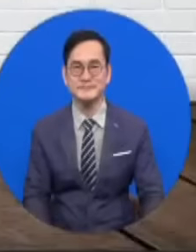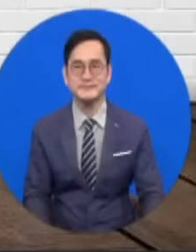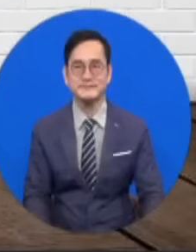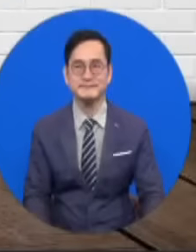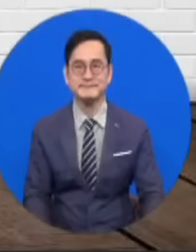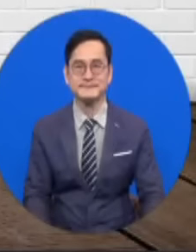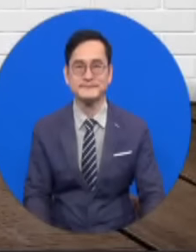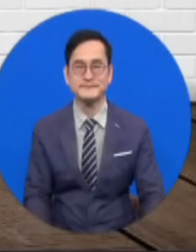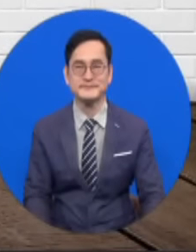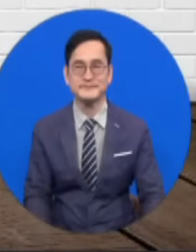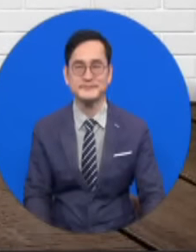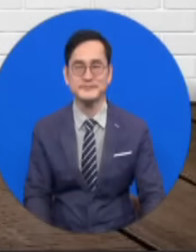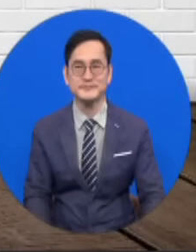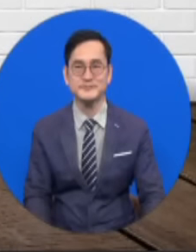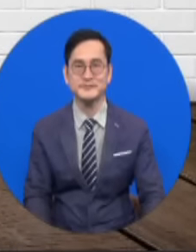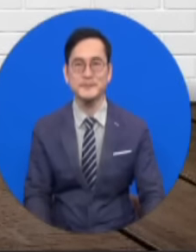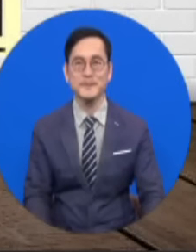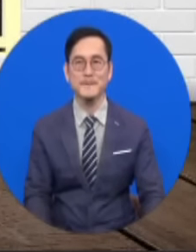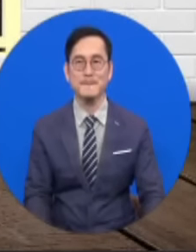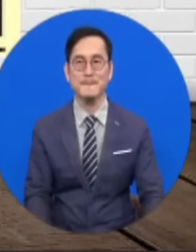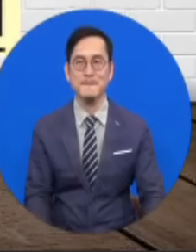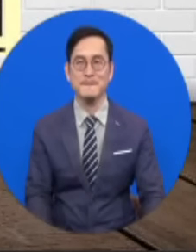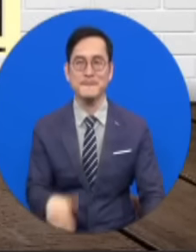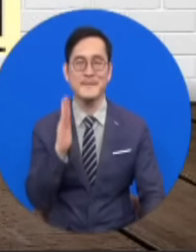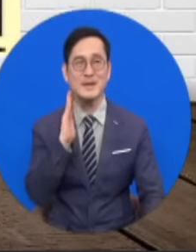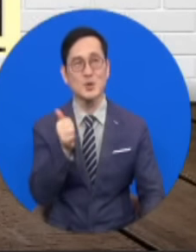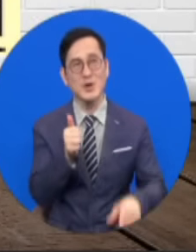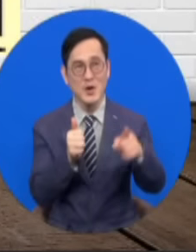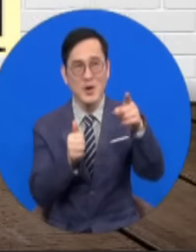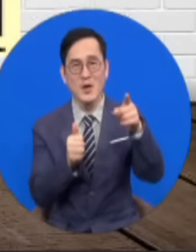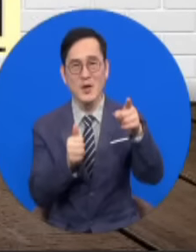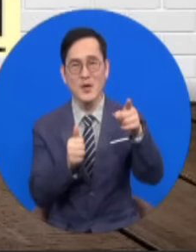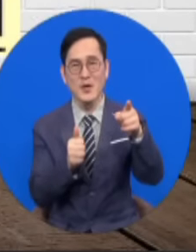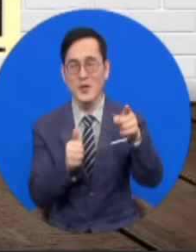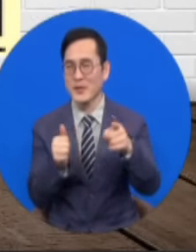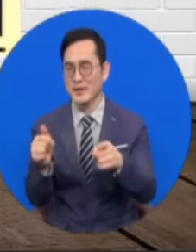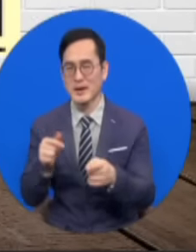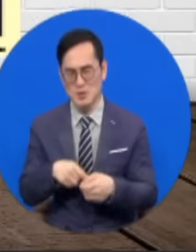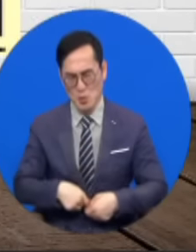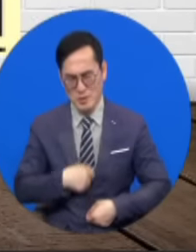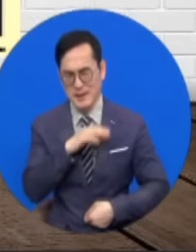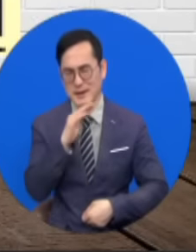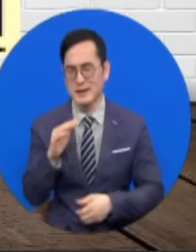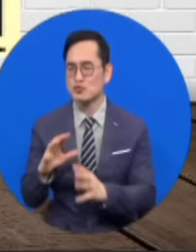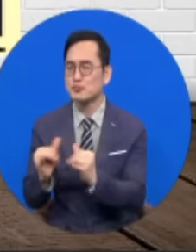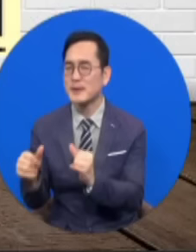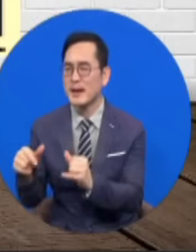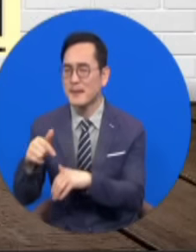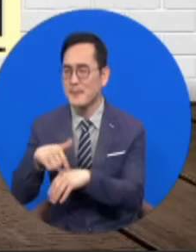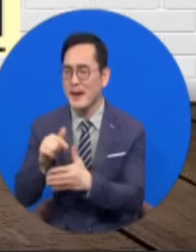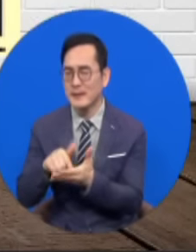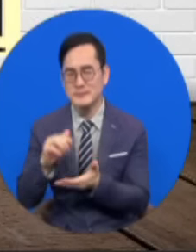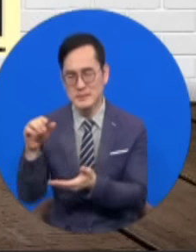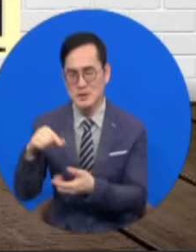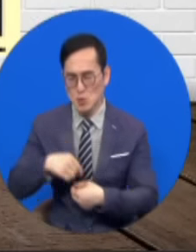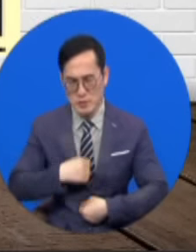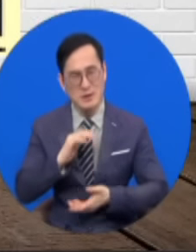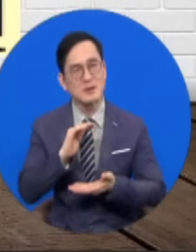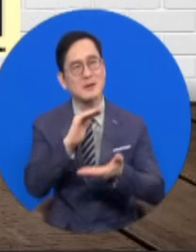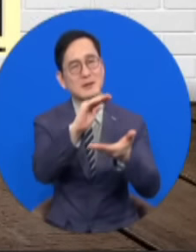비판했습니다 나경원 대통령에게 민심을 있는 그대로 전달할 수 있는 당대표 후보는 나이다 원 후보 출마 자체가